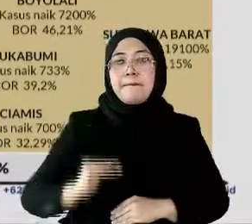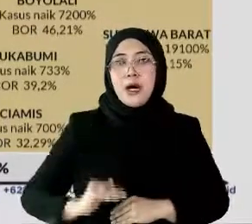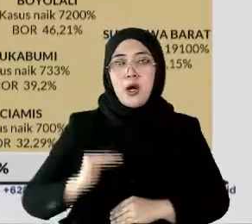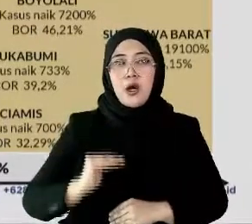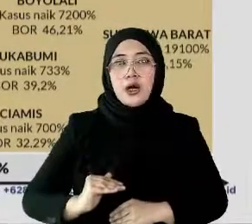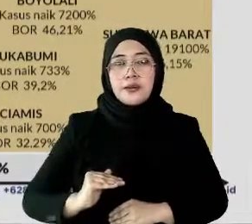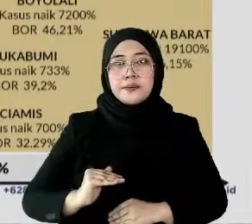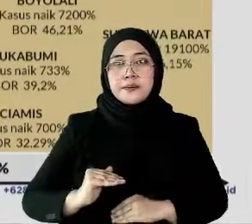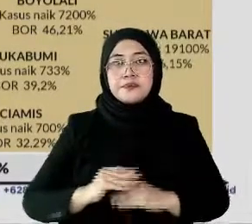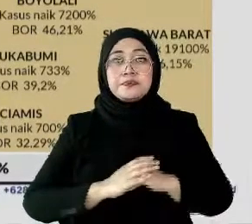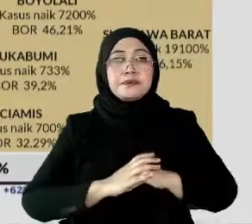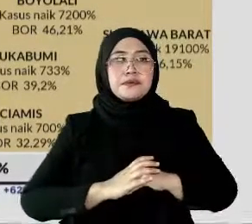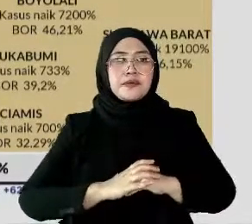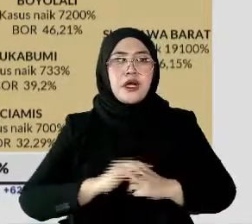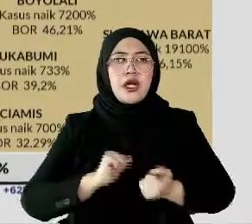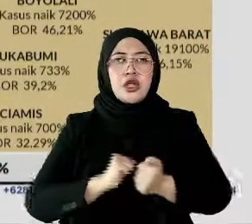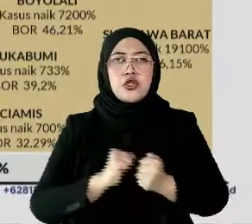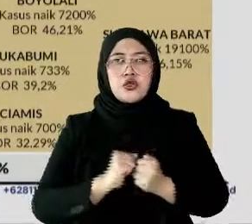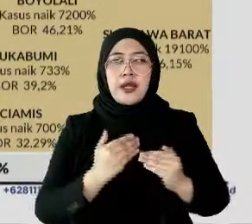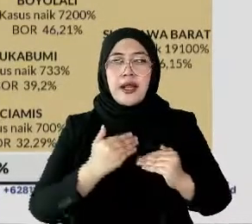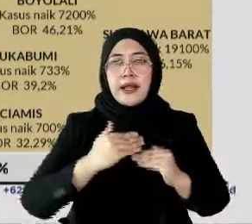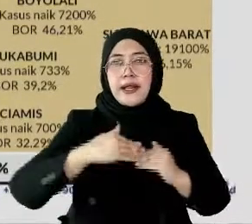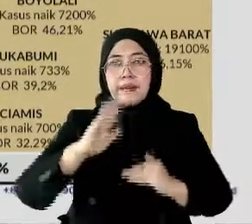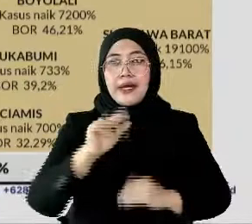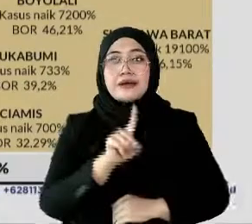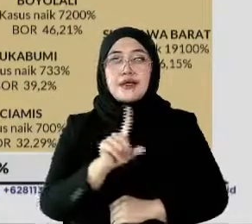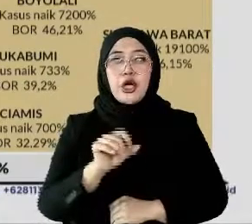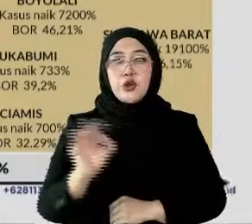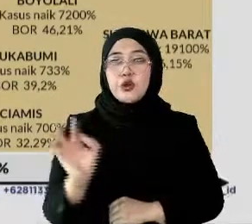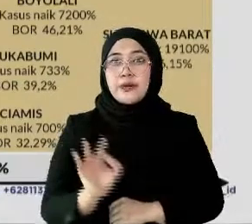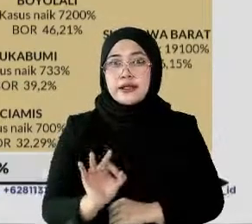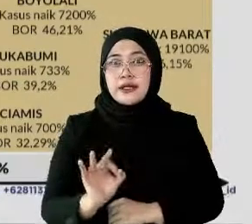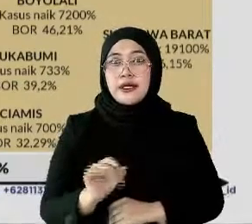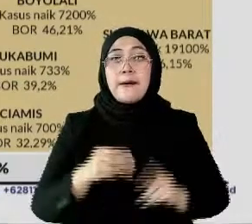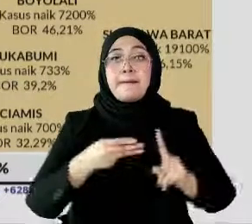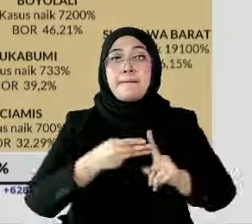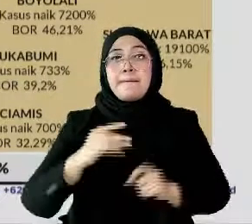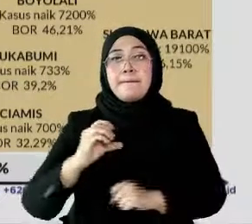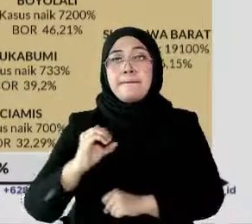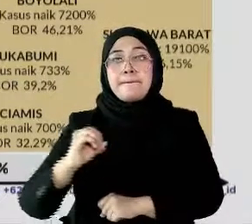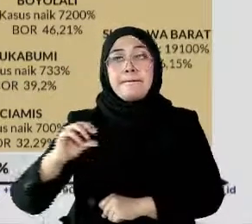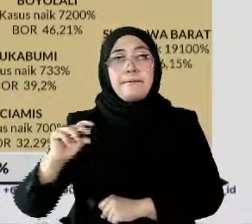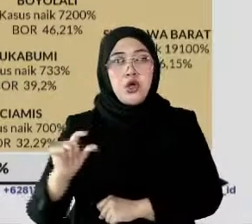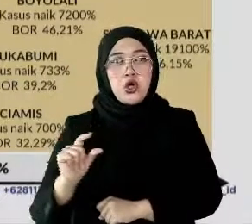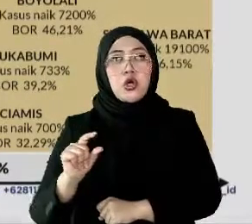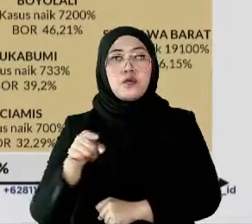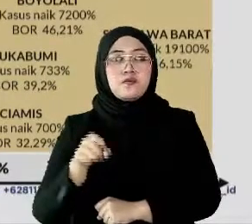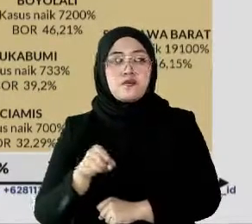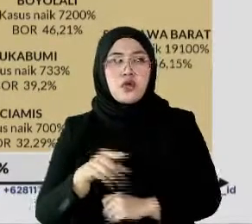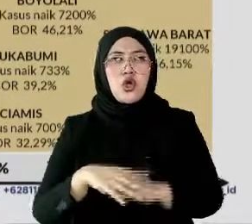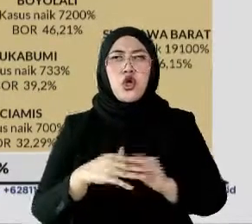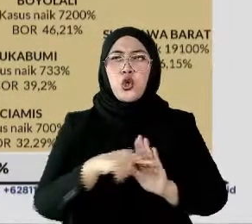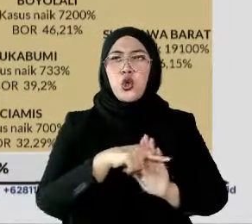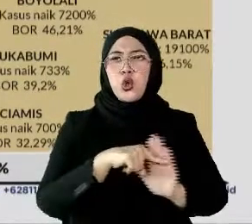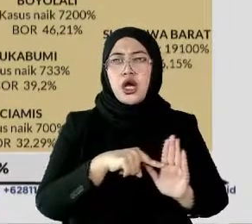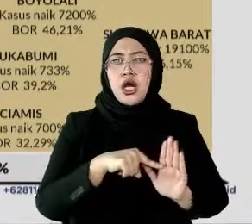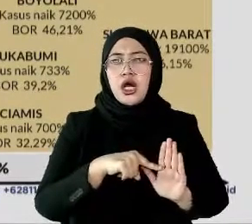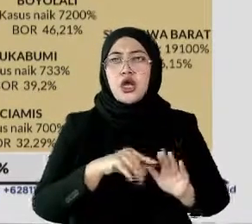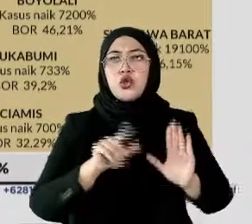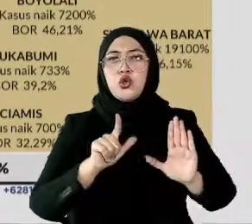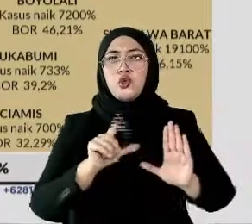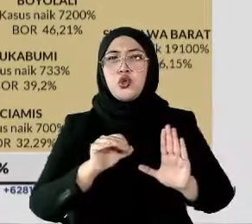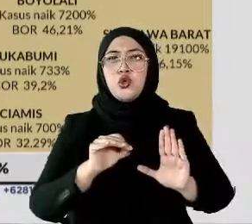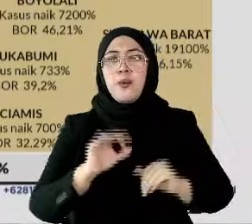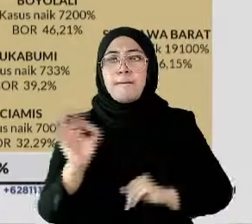apabila kenaikan kasusnya lebih dari 100% dan bornya masih kurang dibawah